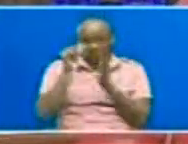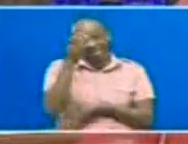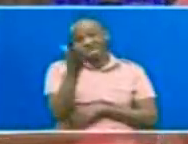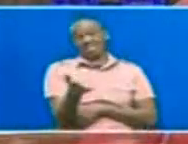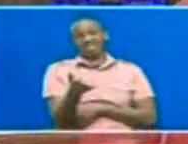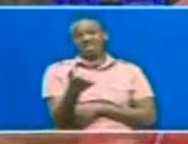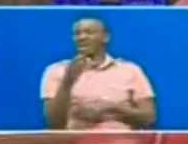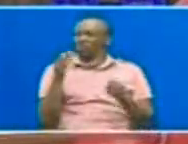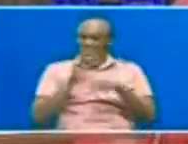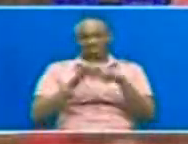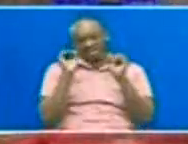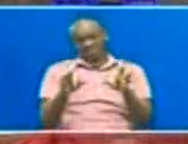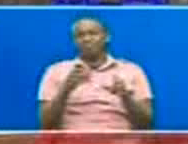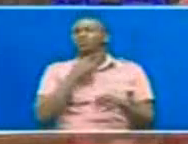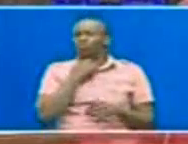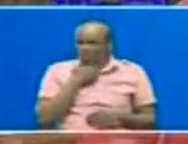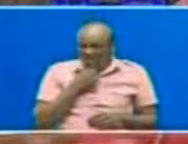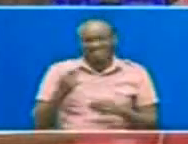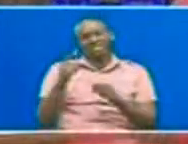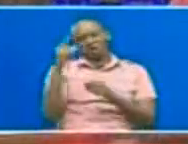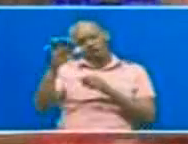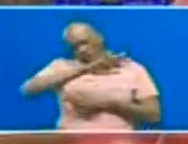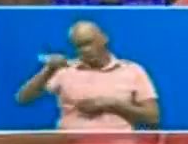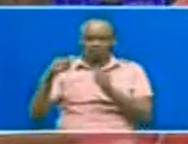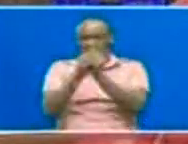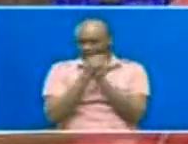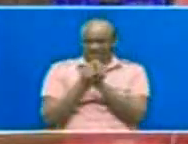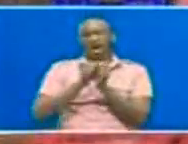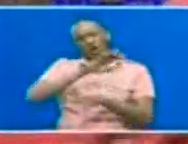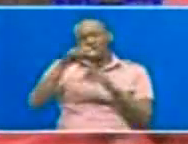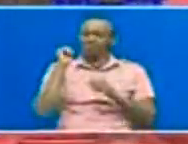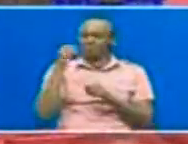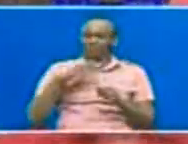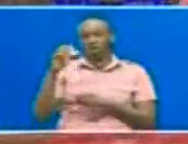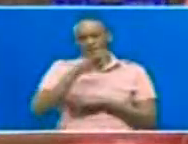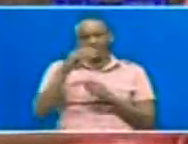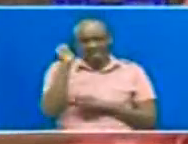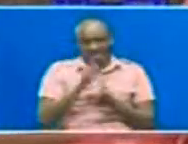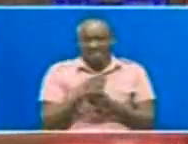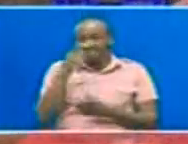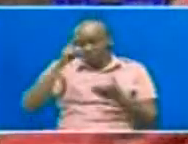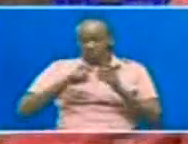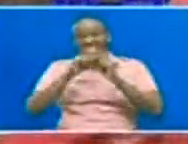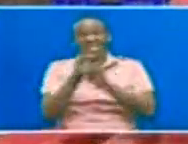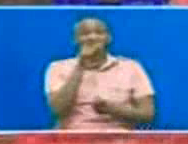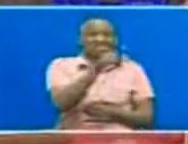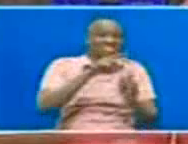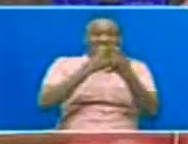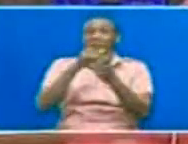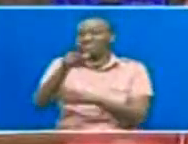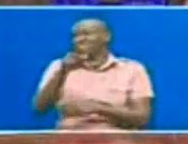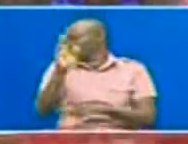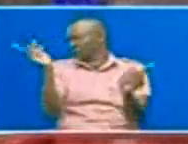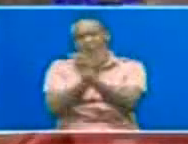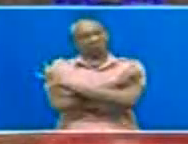yetu hii haifai. Tunataka tuwe kitu kimoja. We are Kenyans. Mambo ya kusema ni mtu wa kabila gani, that is